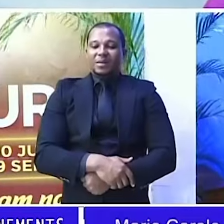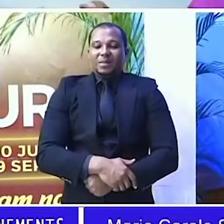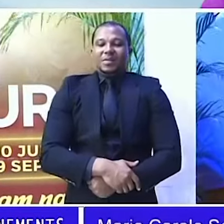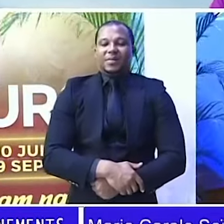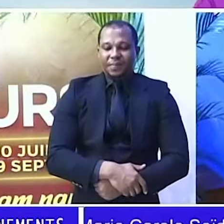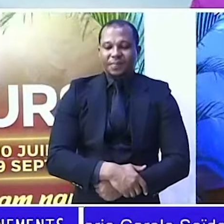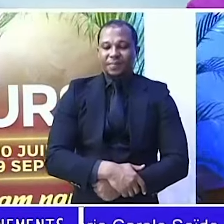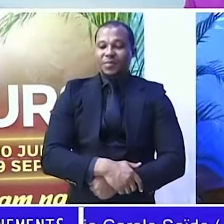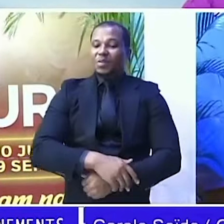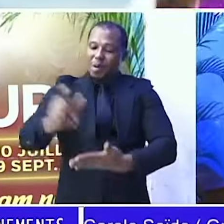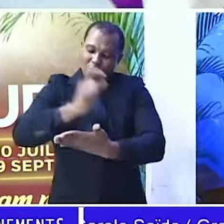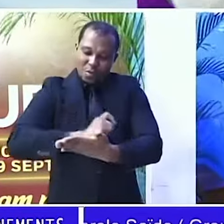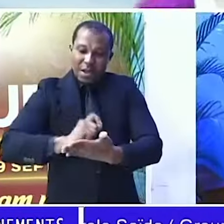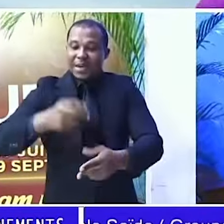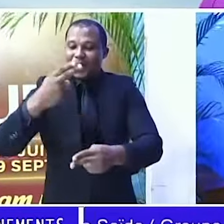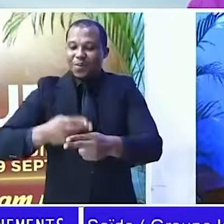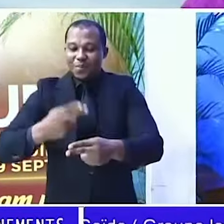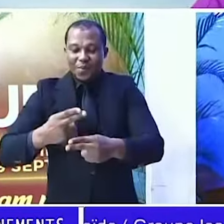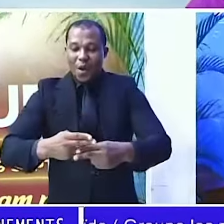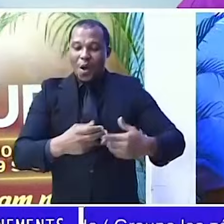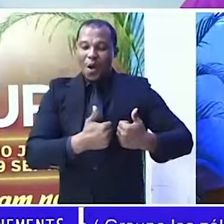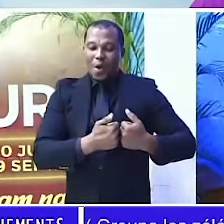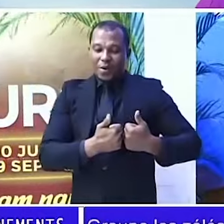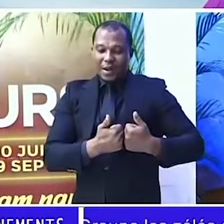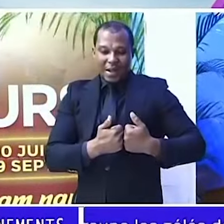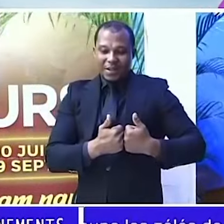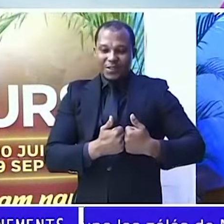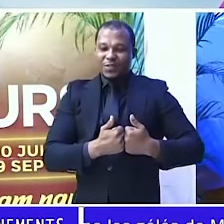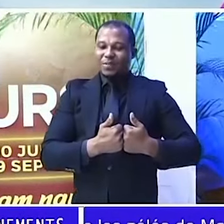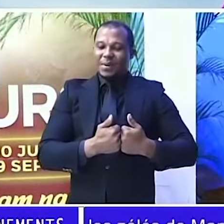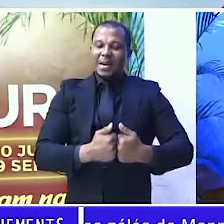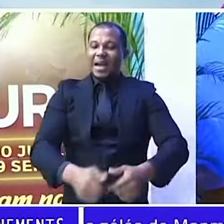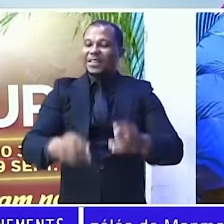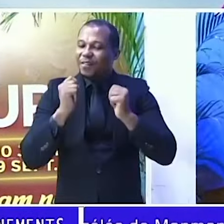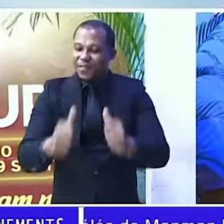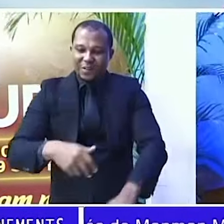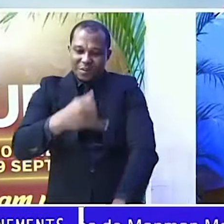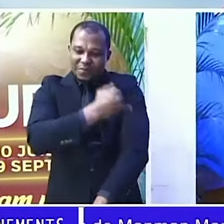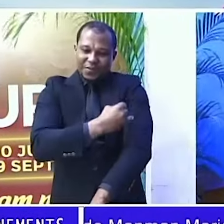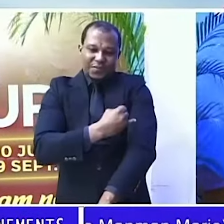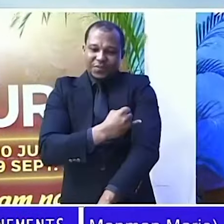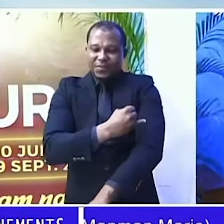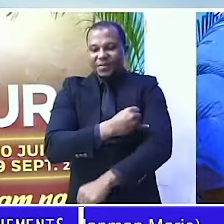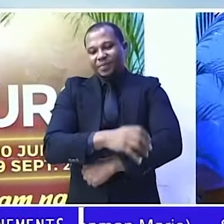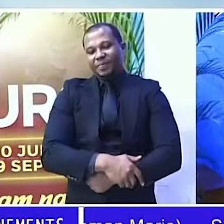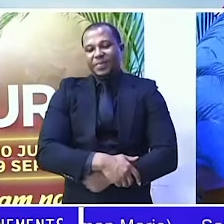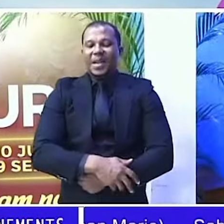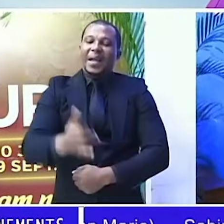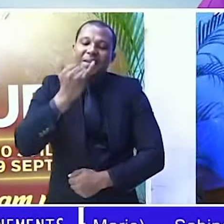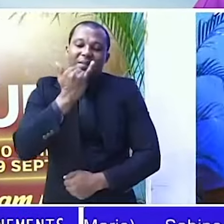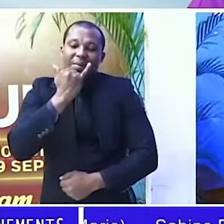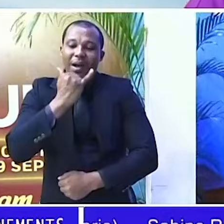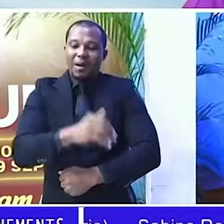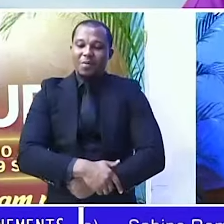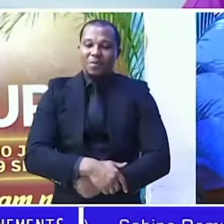vite chaque je t'aime ou ajoute non sous quoi finalement pirette pas son tableau. Et puis laisse ça